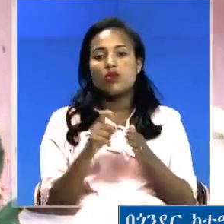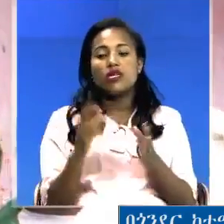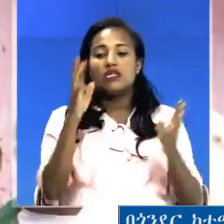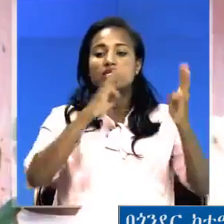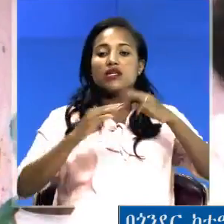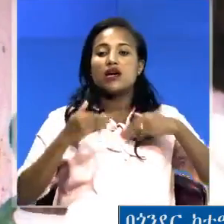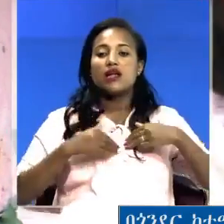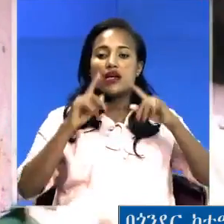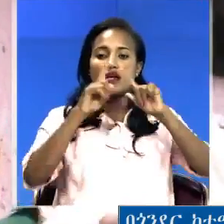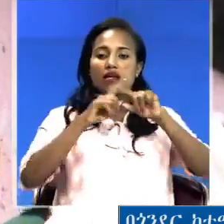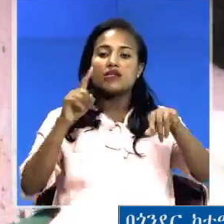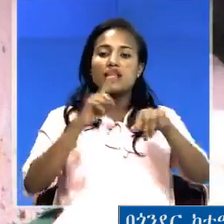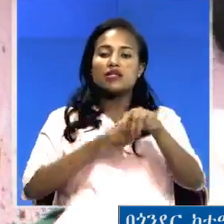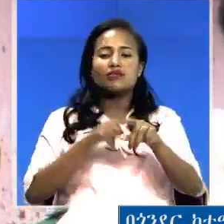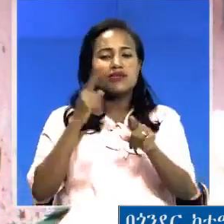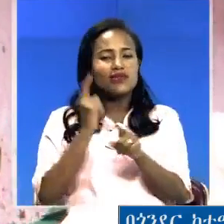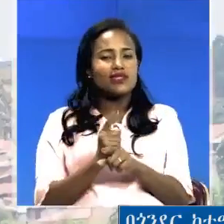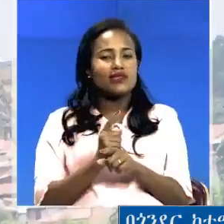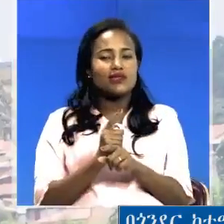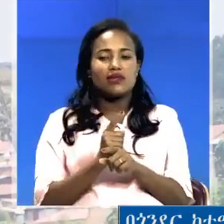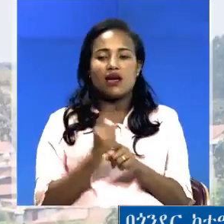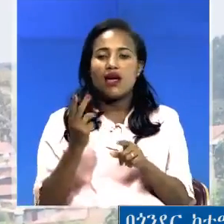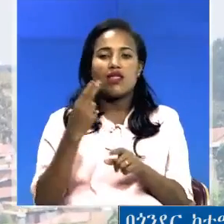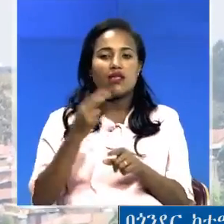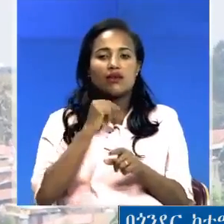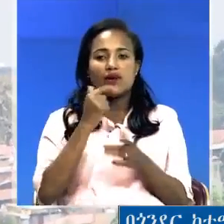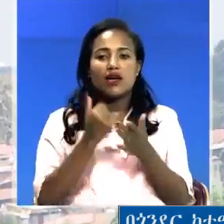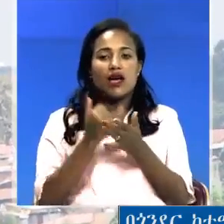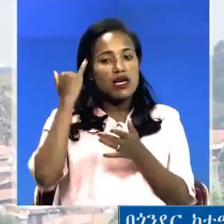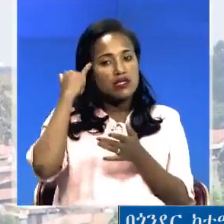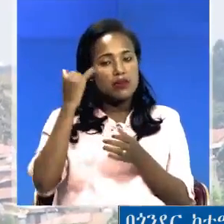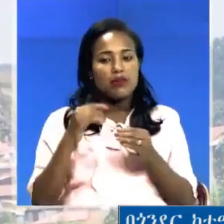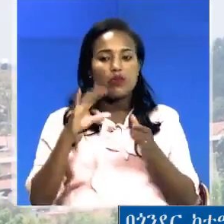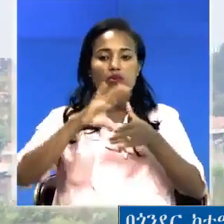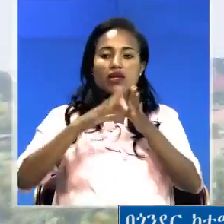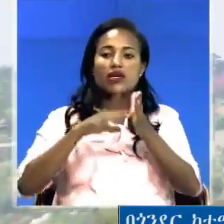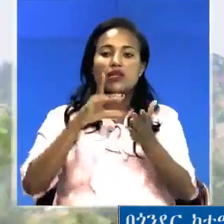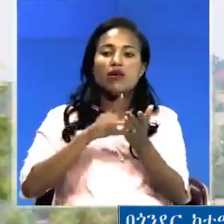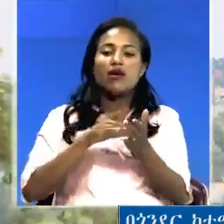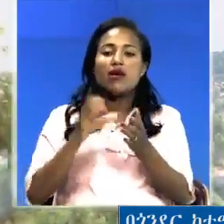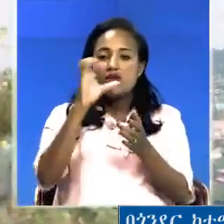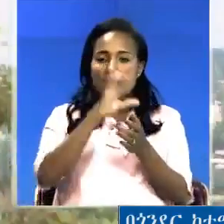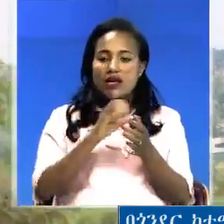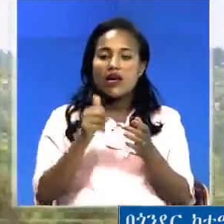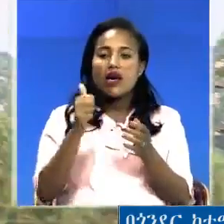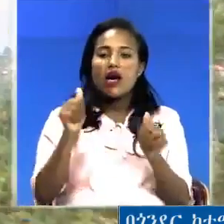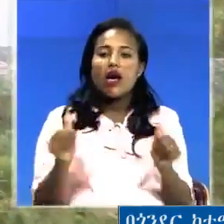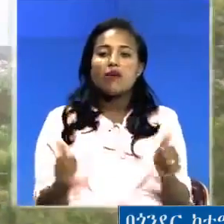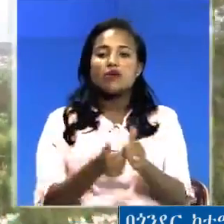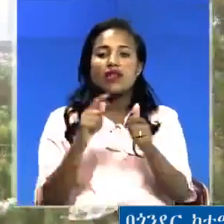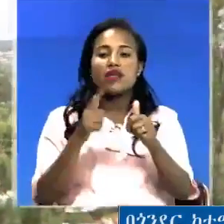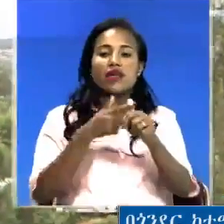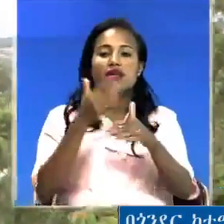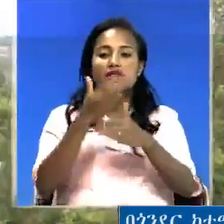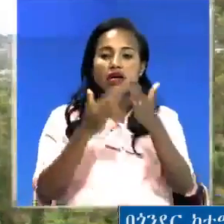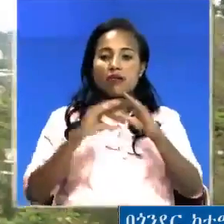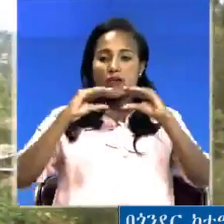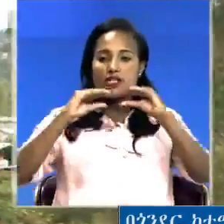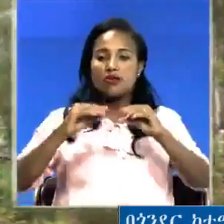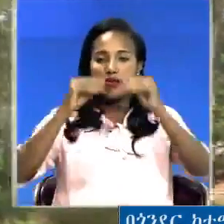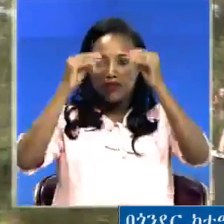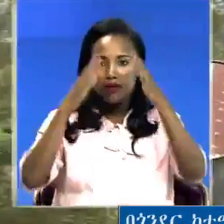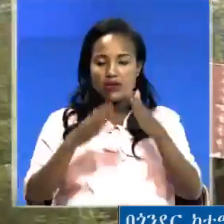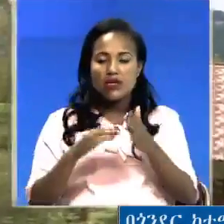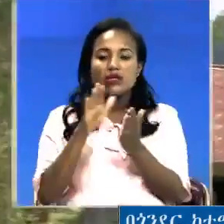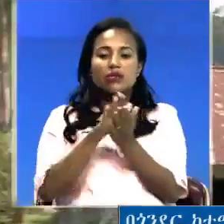ግን ጊዜያችን በአግባቡ ይባክናልኝ። ይህን አስተያየት የተናገሩት በጎንደር ከተማ በፈለጋ ቢዮት አንደኛ ደረጃ ትምህርት ቤት የሚያስተምሩ መምህራን ናቸው። ትምህርት ቤቱ